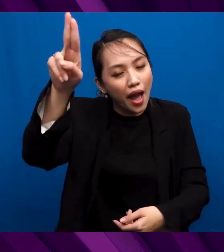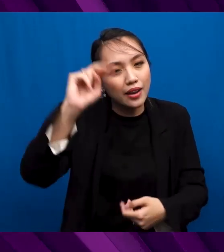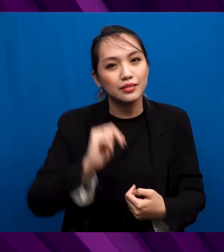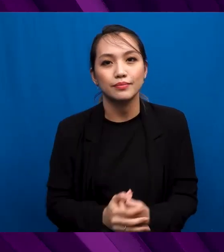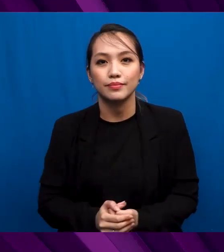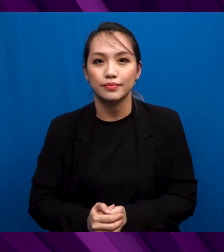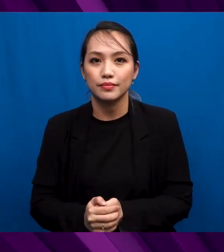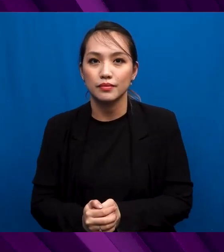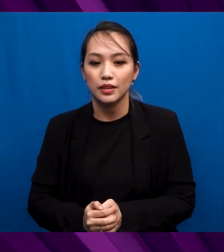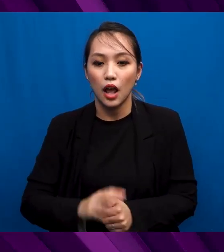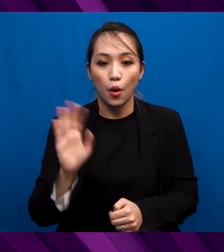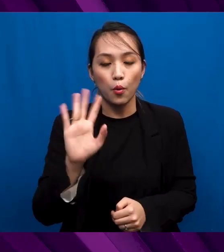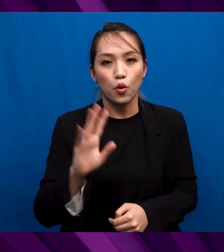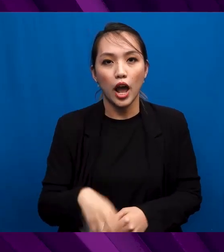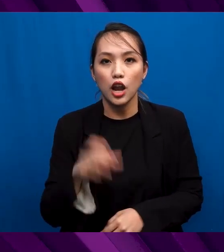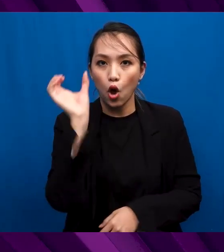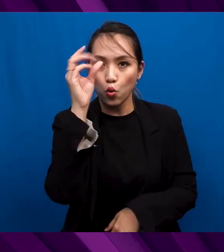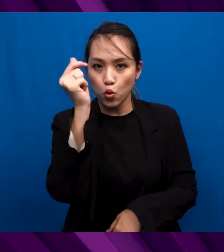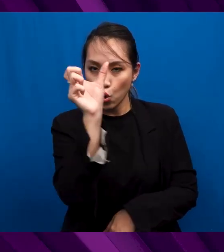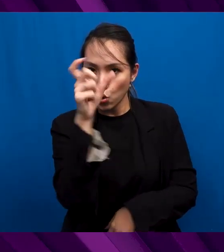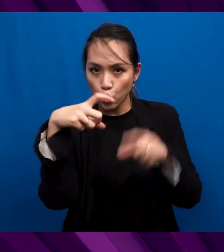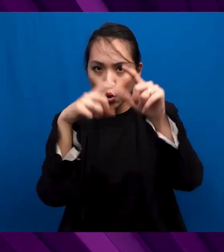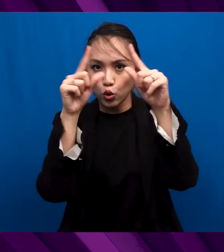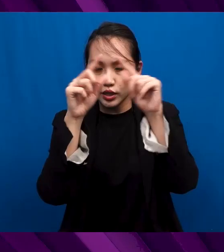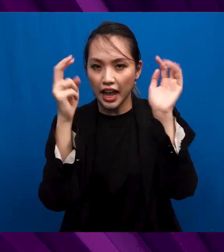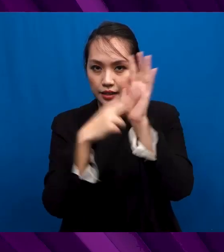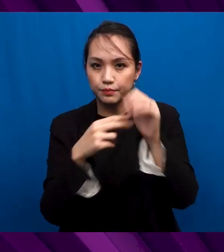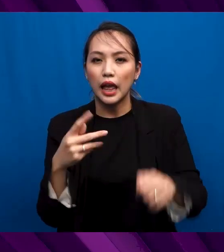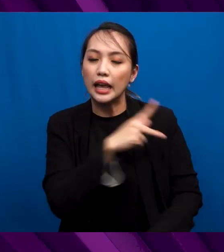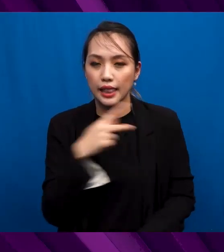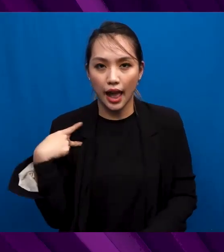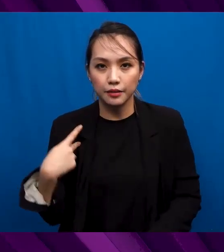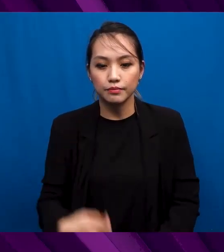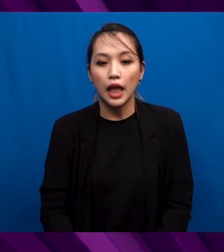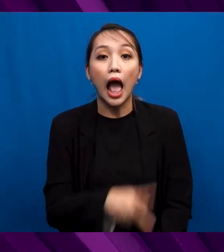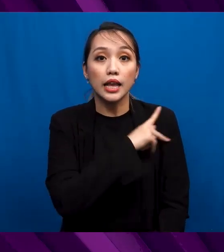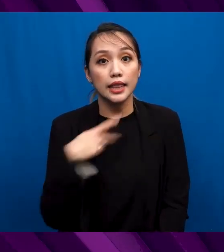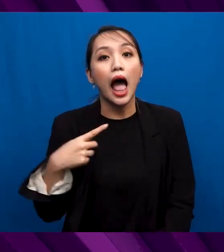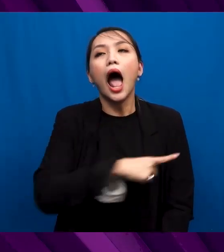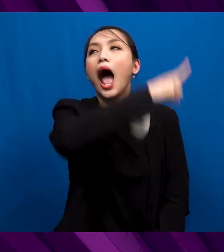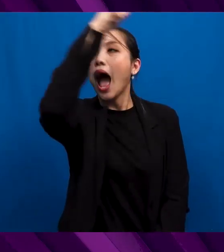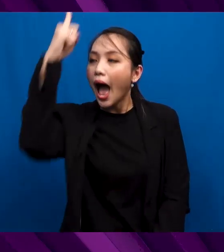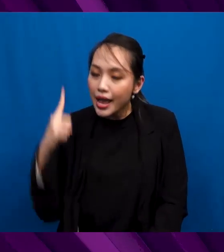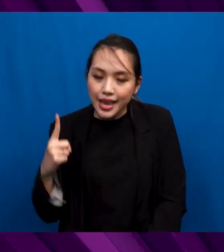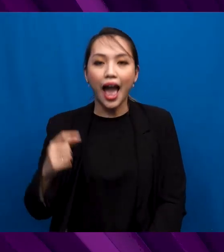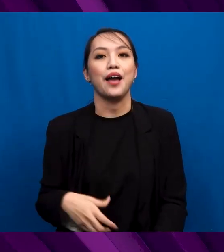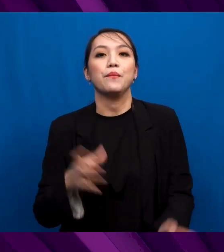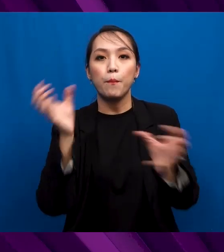Tidak ada urusannya dengan dirimu dan diriku. Kita hanya melakukan kebenaran, titik. Tapi ini firman, makanya tetap harus